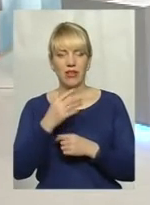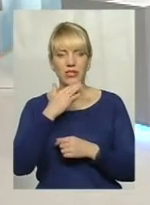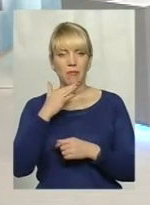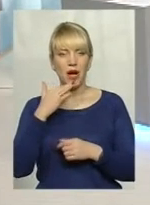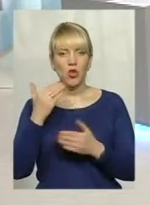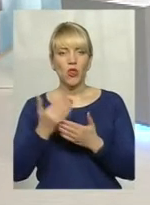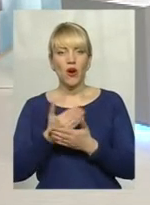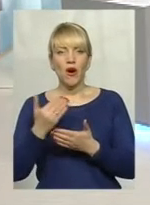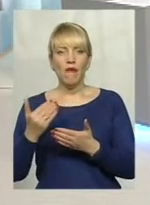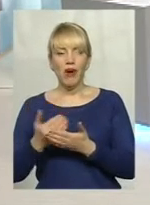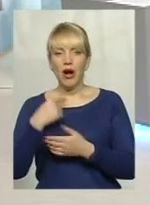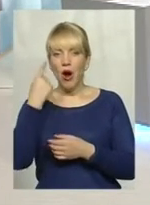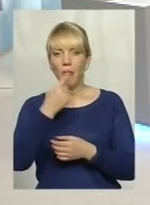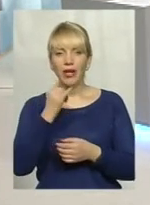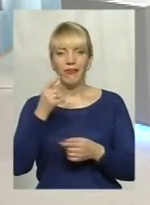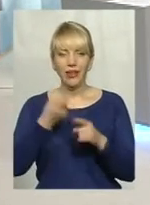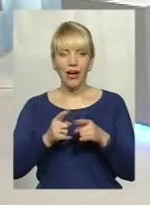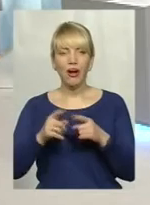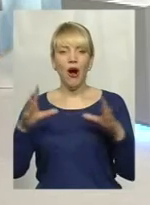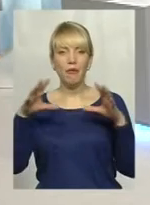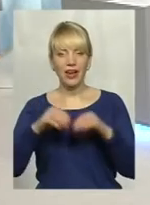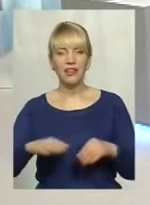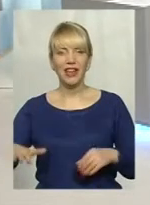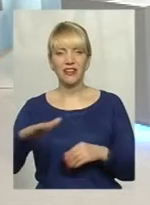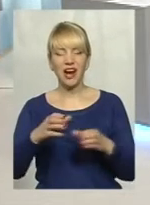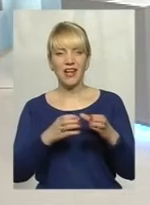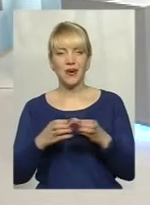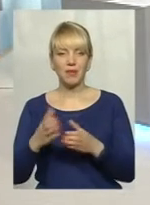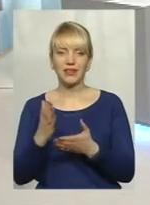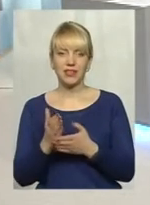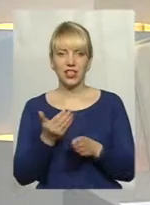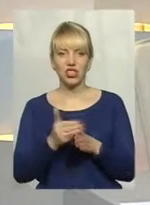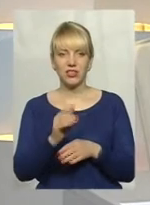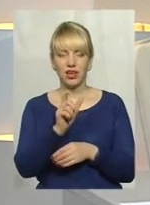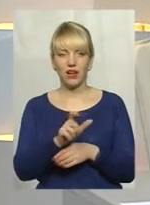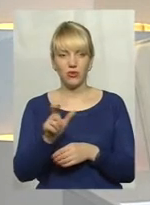багато нових облич в тих об'єднаних тергромадах. Звичайно, є частка тих